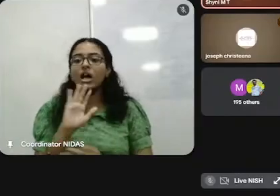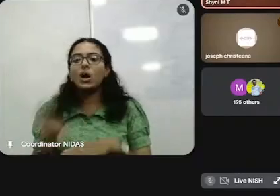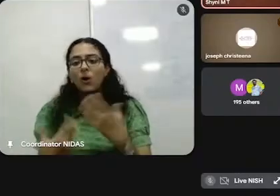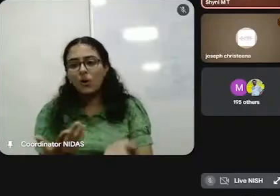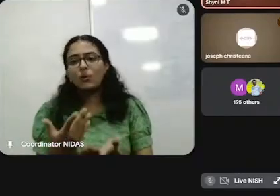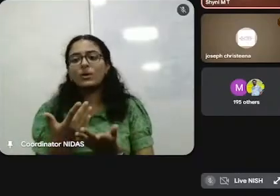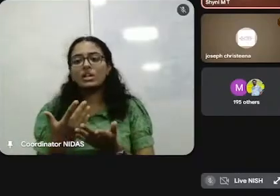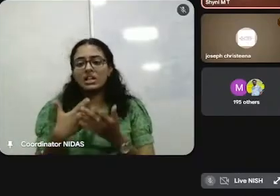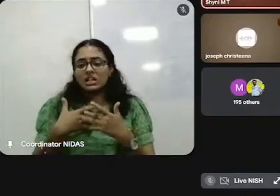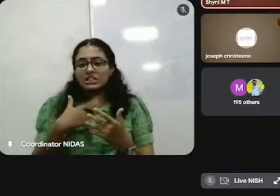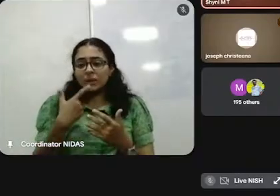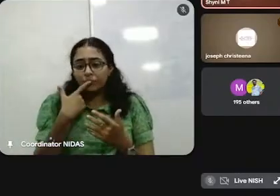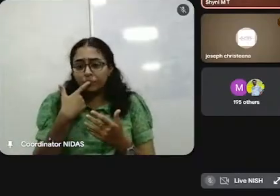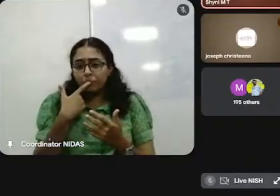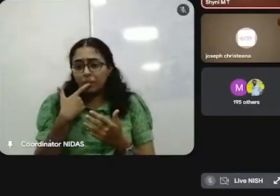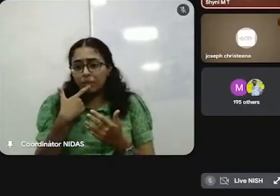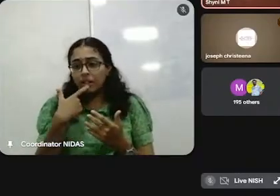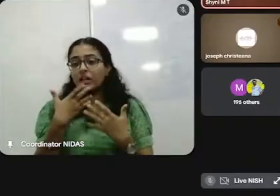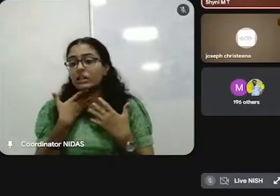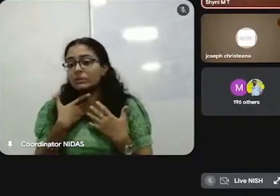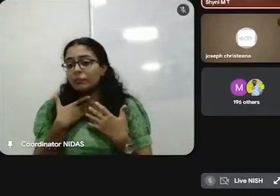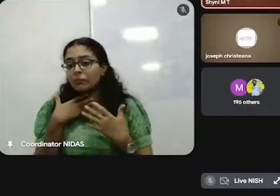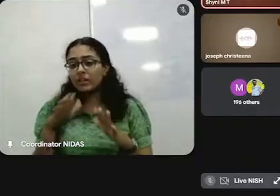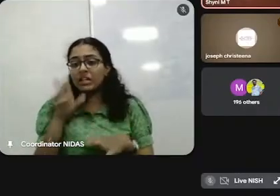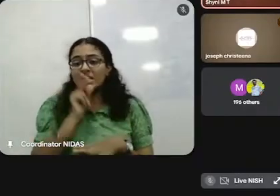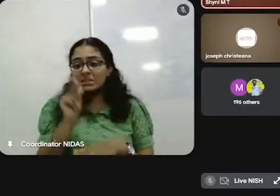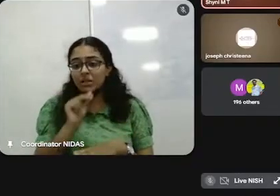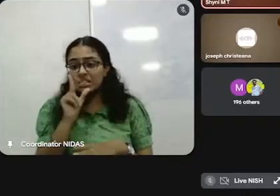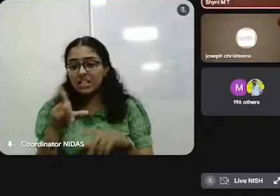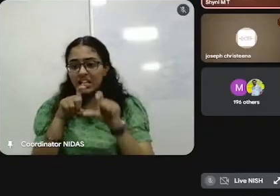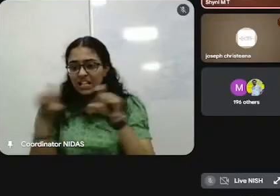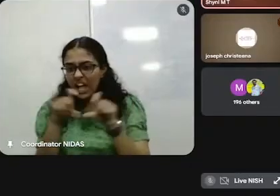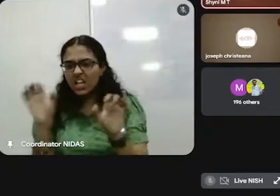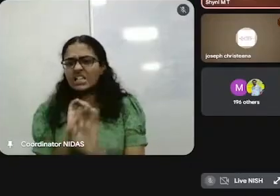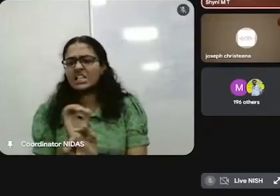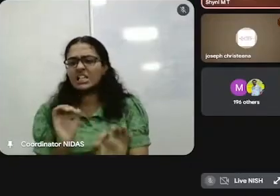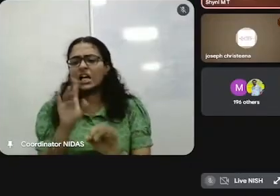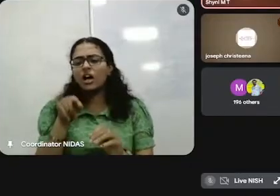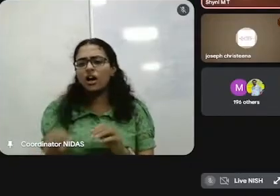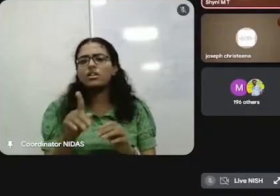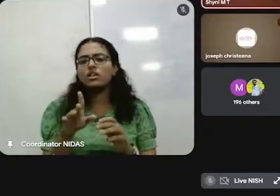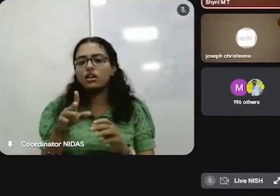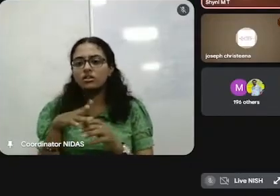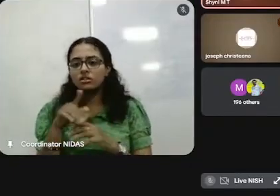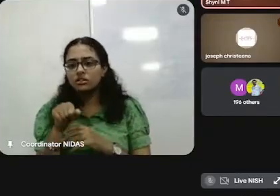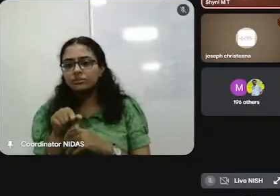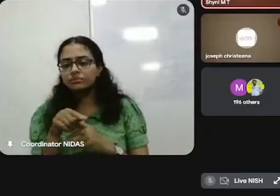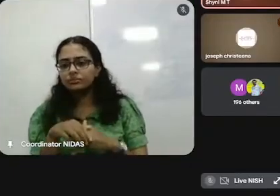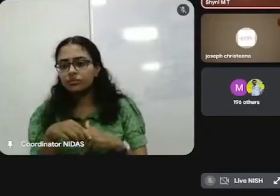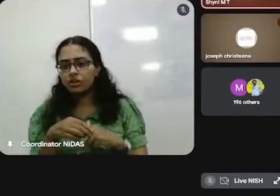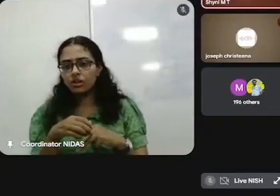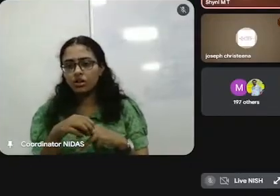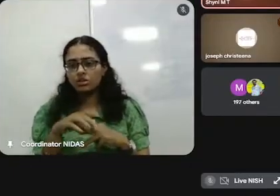പോവുക, പെട്ടെന്ന് തുപ്പലൊലിക്കുക, അതുപോലെ സ്ലറിംഗ് ഓഫ് സ്പീച്ചിന് എന്തെങ്കിലും ക്ലാരിറ്റി ഇല്ലാതാവുക എന്നുള്ള സമയത്ത് എത്രയും